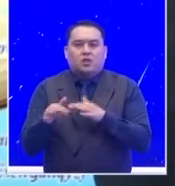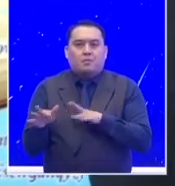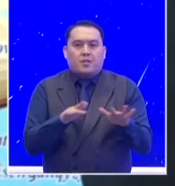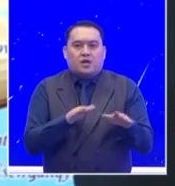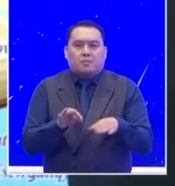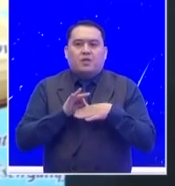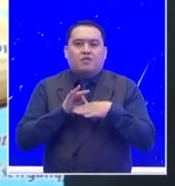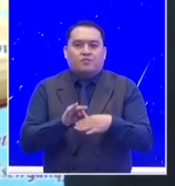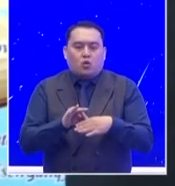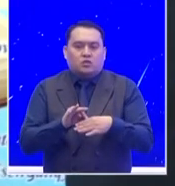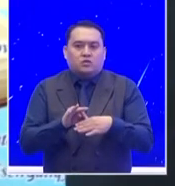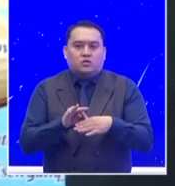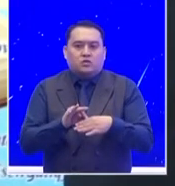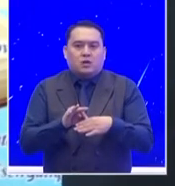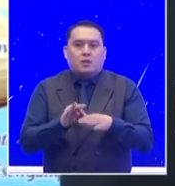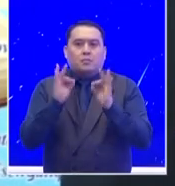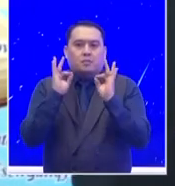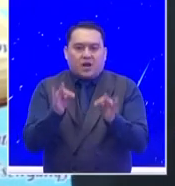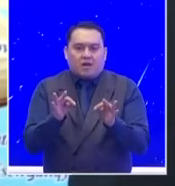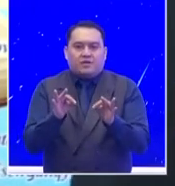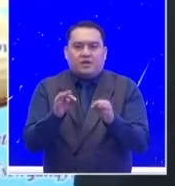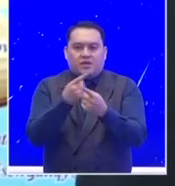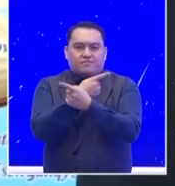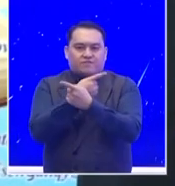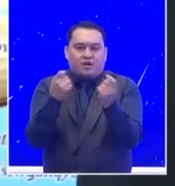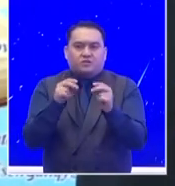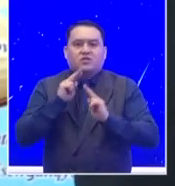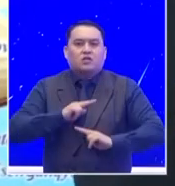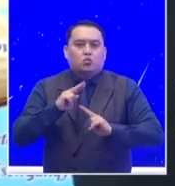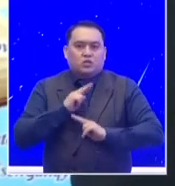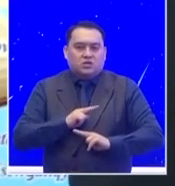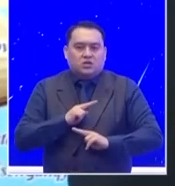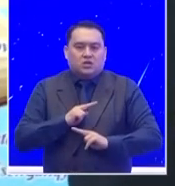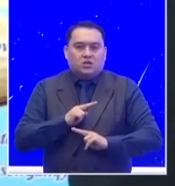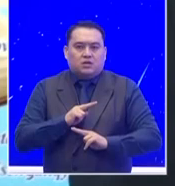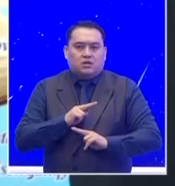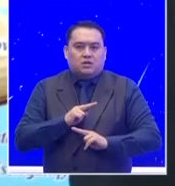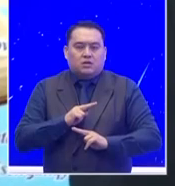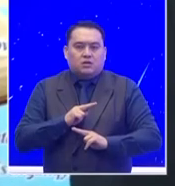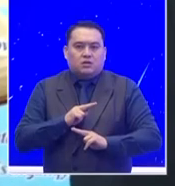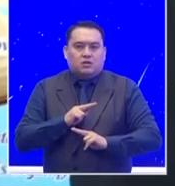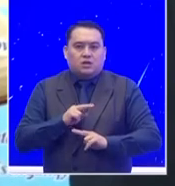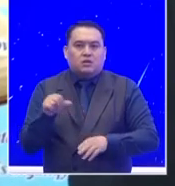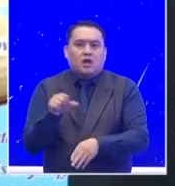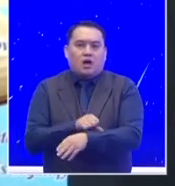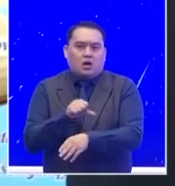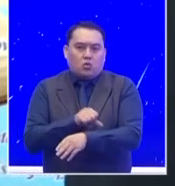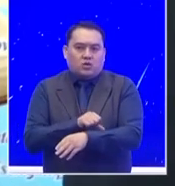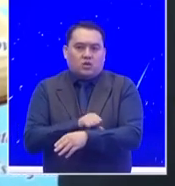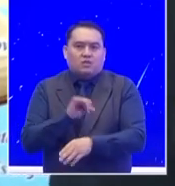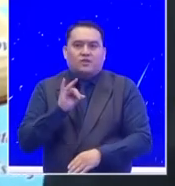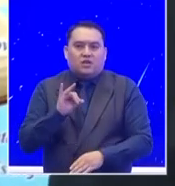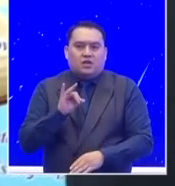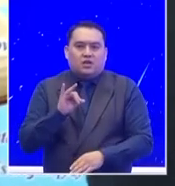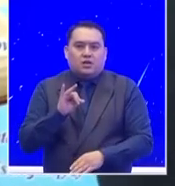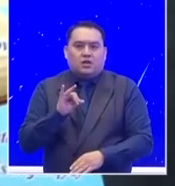проводится для того, чтобы дать правильную информацию среди сотрудников насчет наркотических веществ и